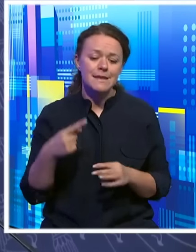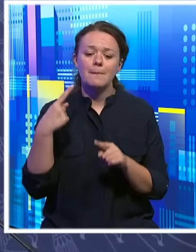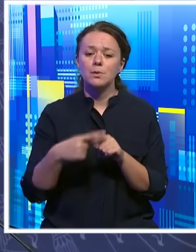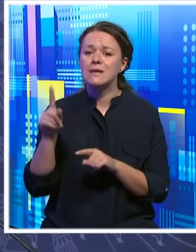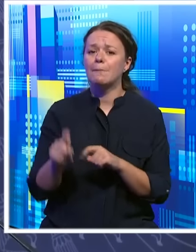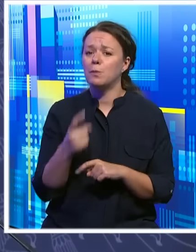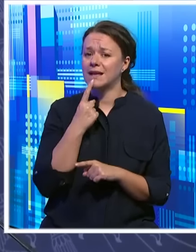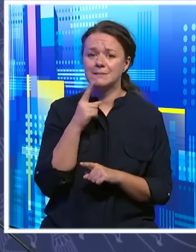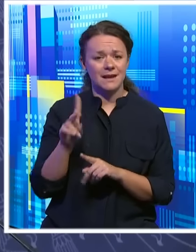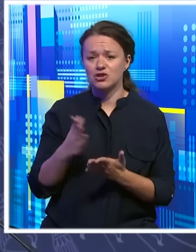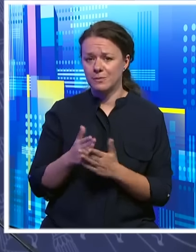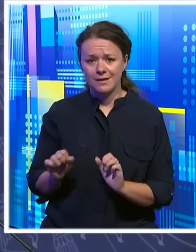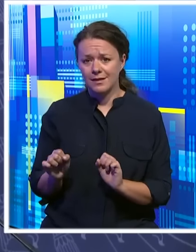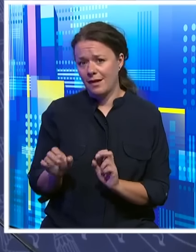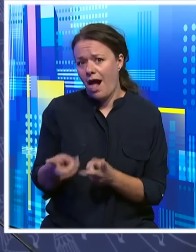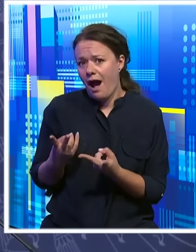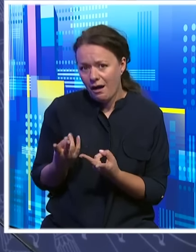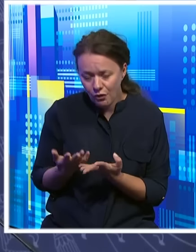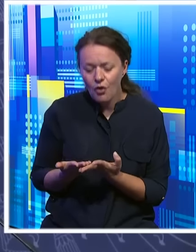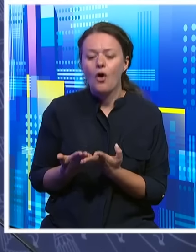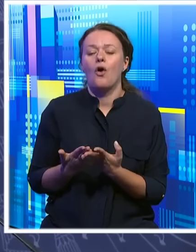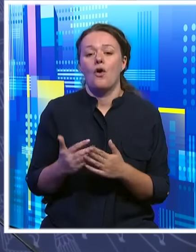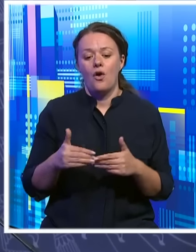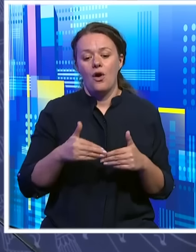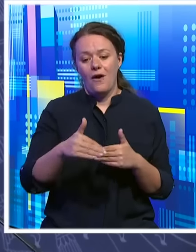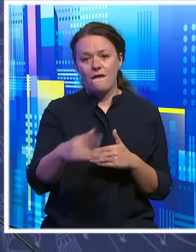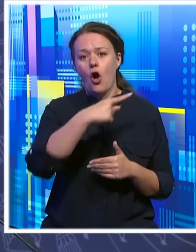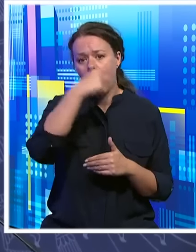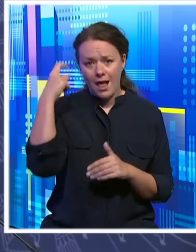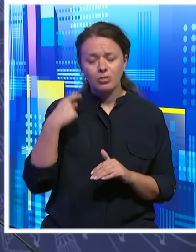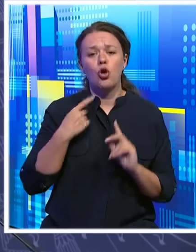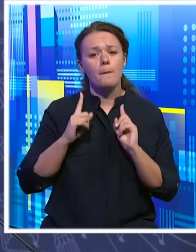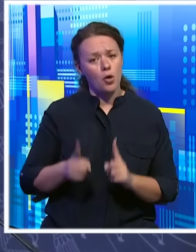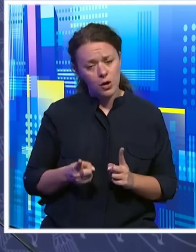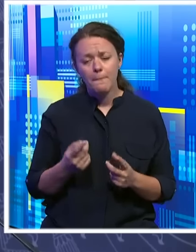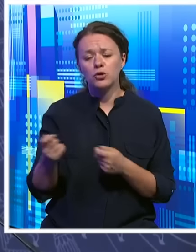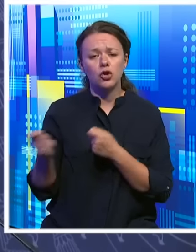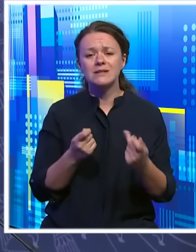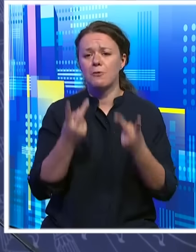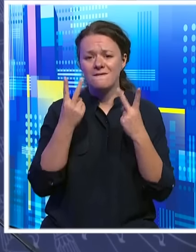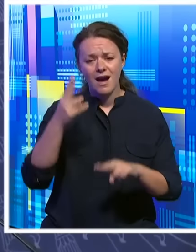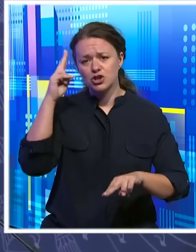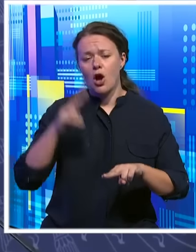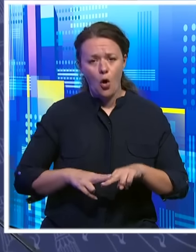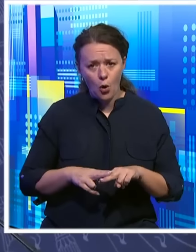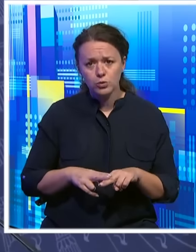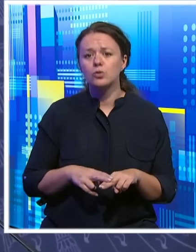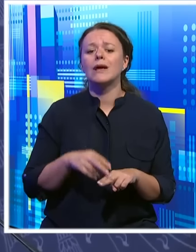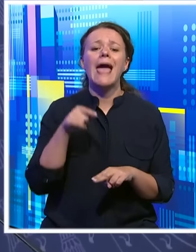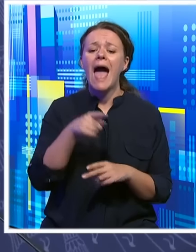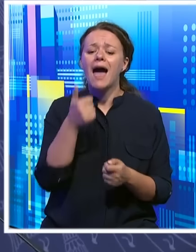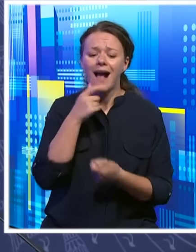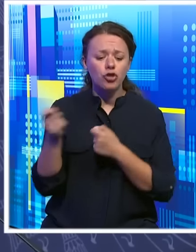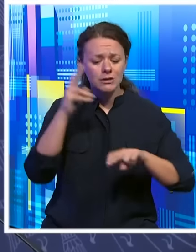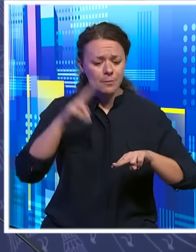Srpsku. U svakom slučaju, leto u kojem mnogo važnih odluka moramo da donesemo i ni jedna neće biti tajna i